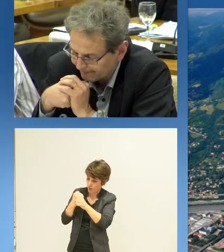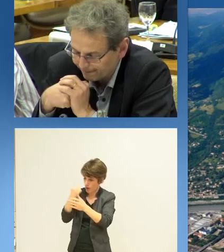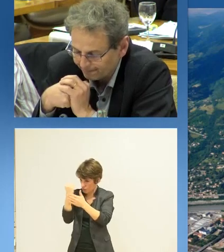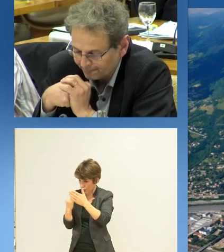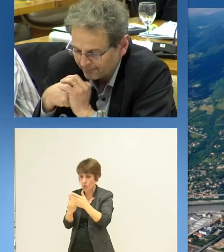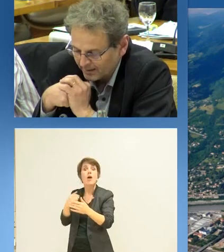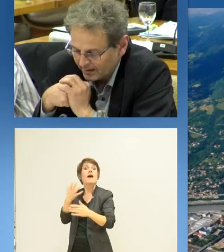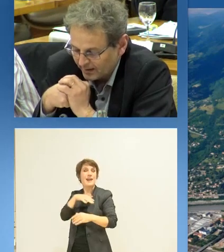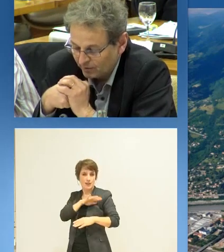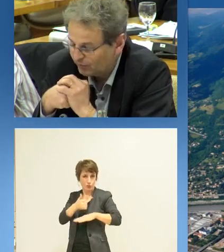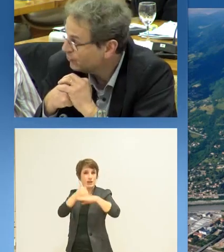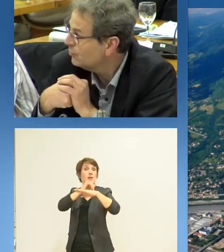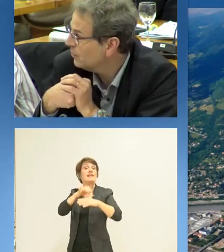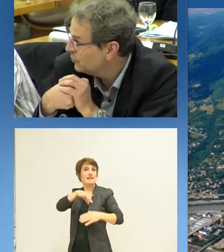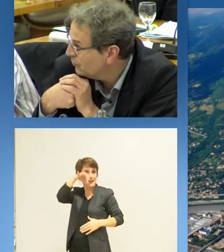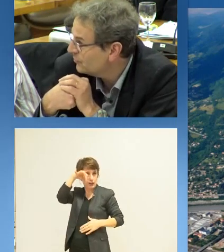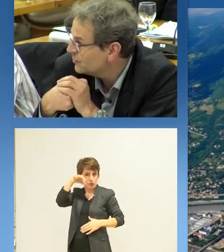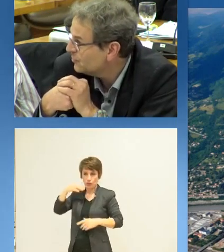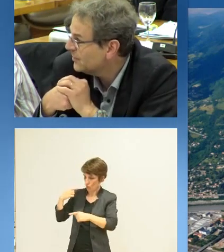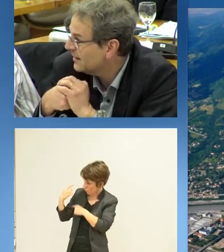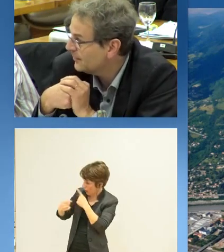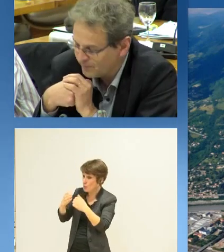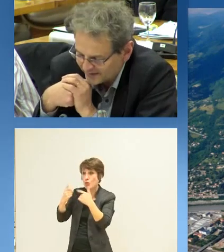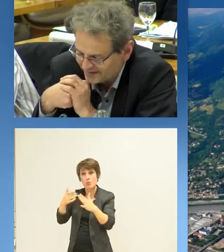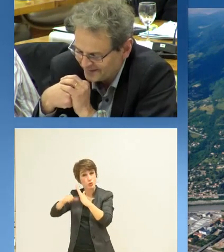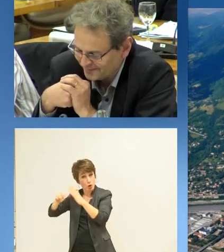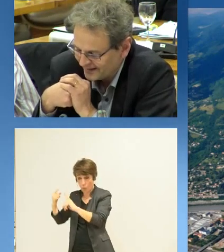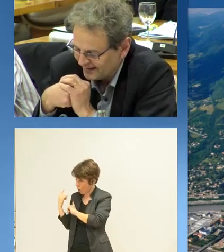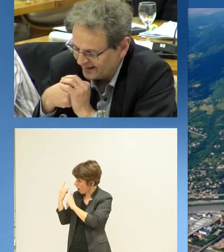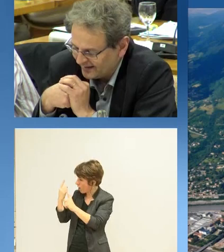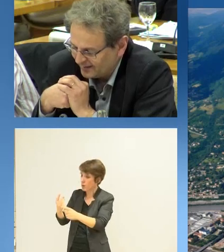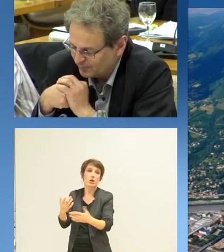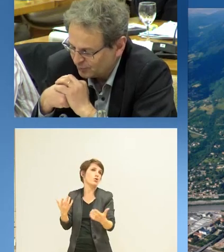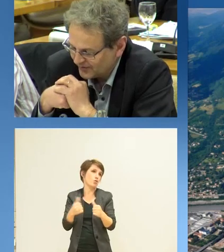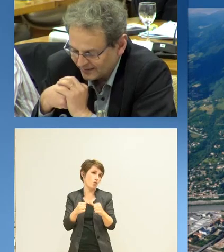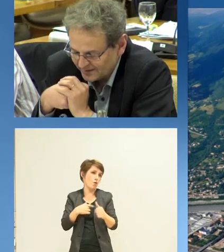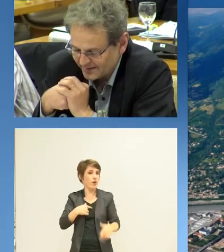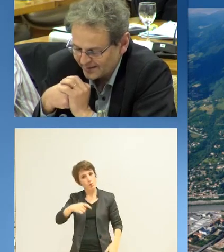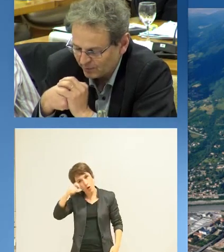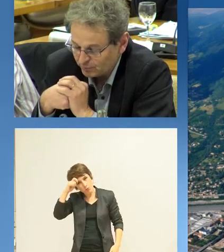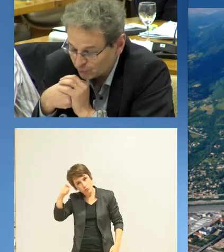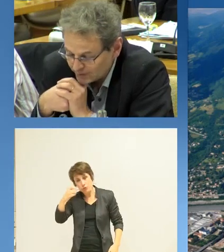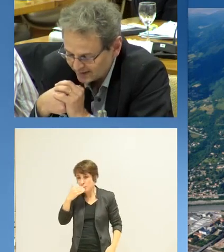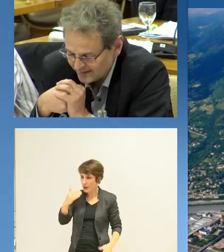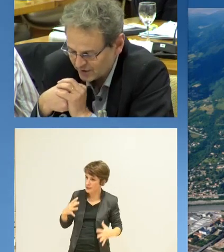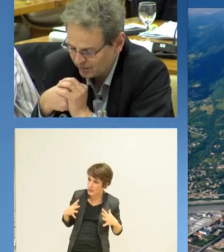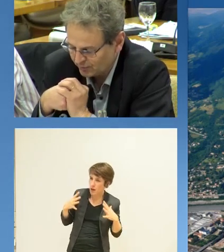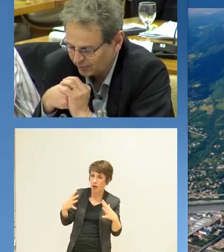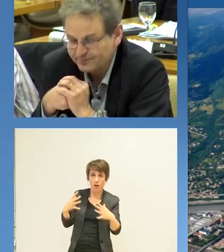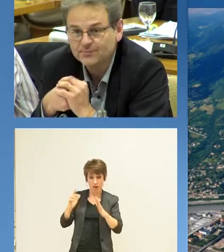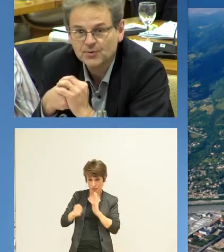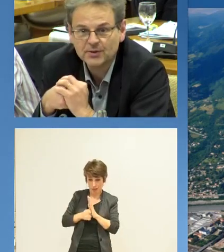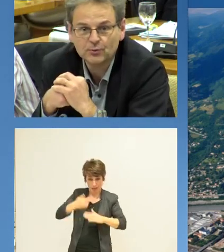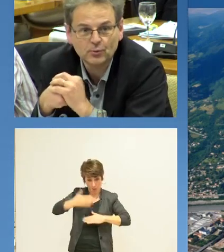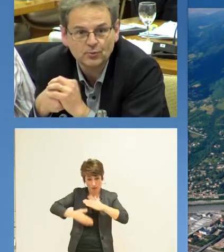mois et en votre nom à tous je tenais à les remercier pour cet investissement pour tenir les échéances